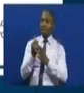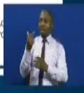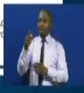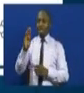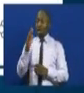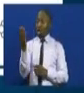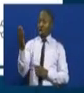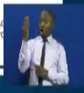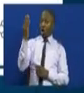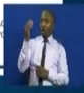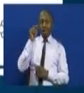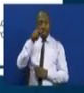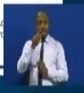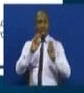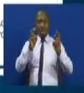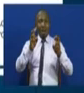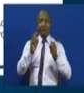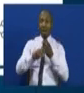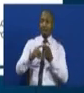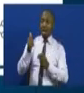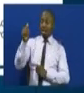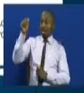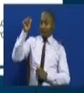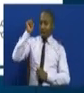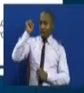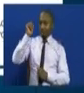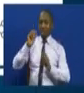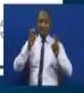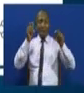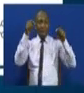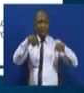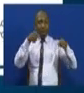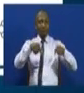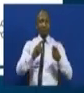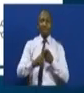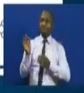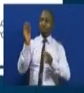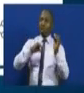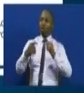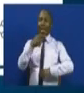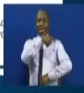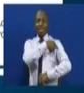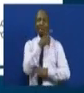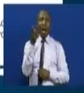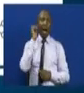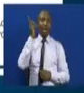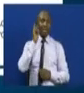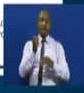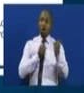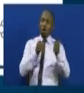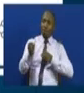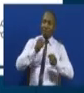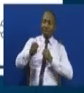shaka walikuwa wanazungumzia mada iliyotambulishwa hapo jana. Mada yetu ya leo ni upi mchango wa tiba asili katika kukabiliana